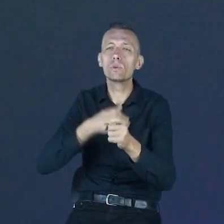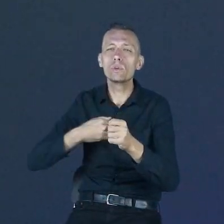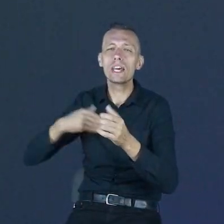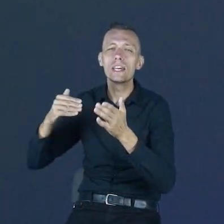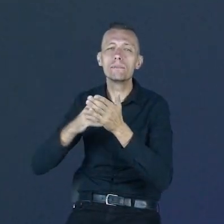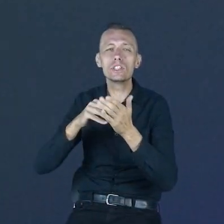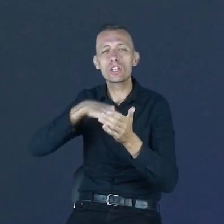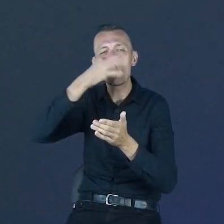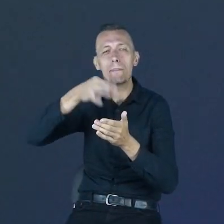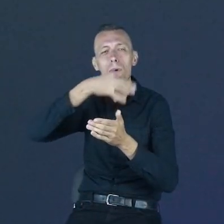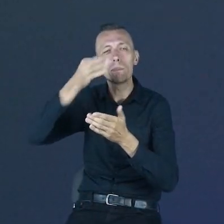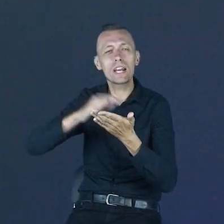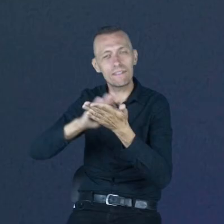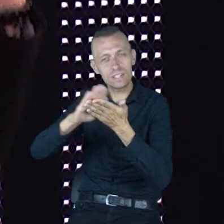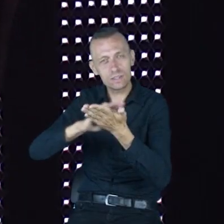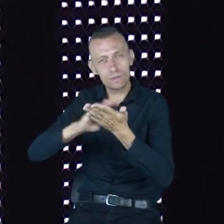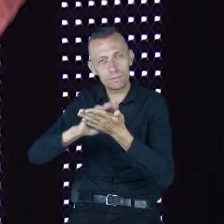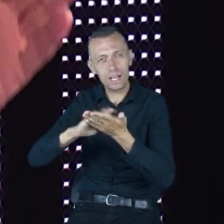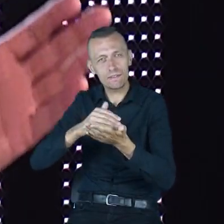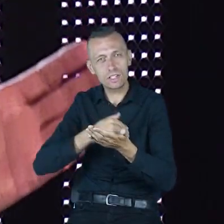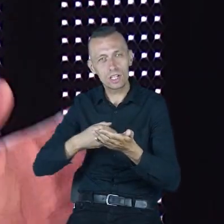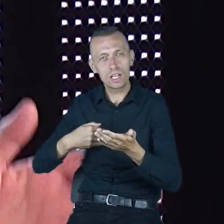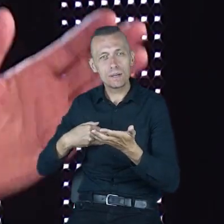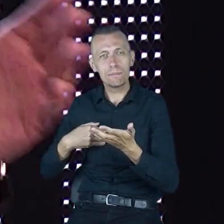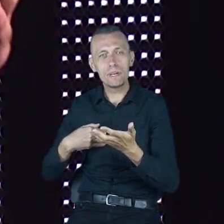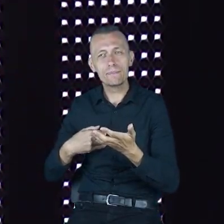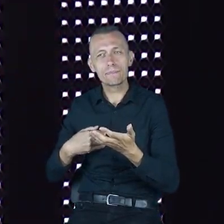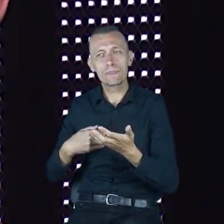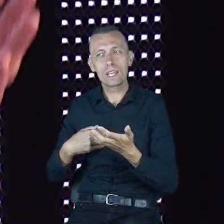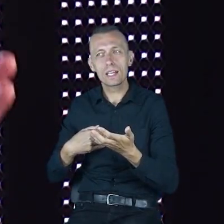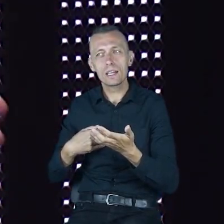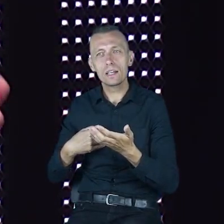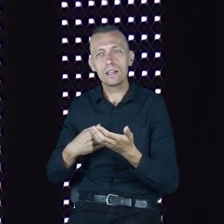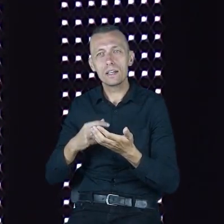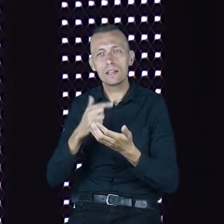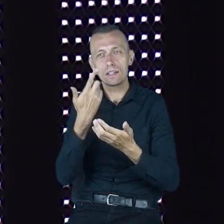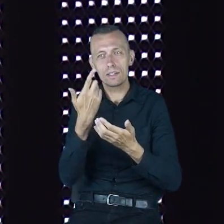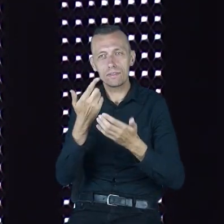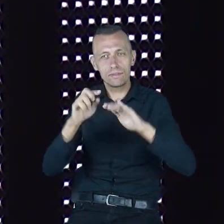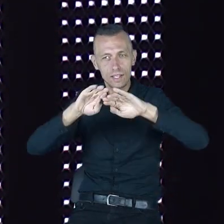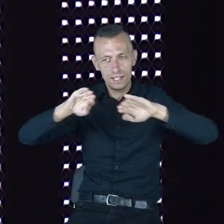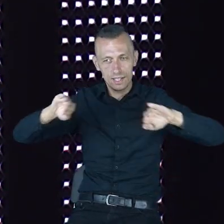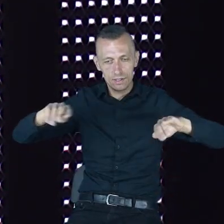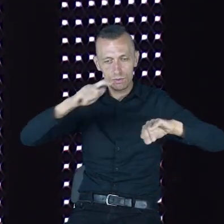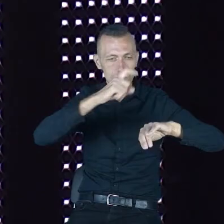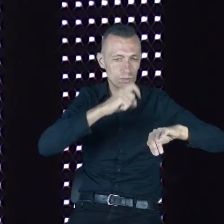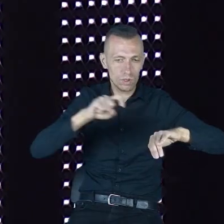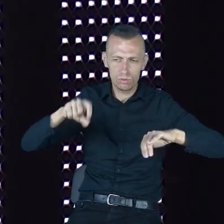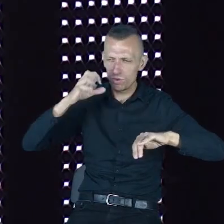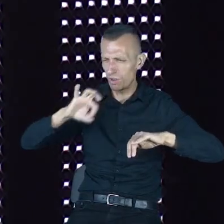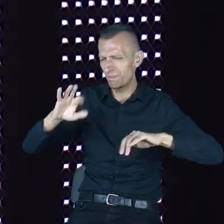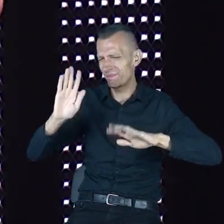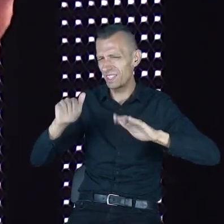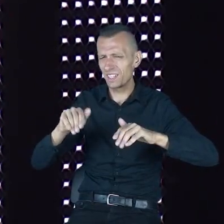Abyśmy przestali być też ludźmi chwiejnymi, rozdwojonymi, bo to będzie rozbijać nas i będzie sprawiać, że